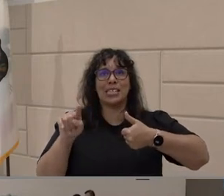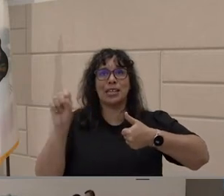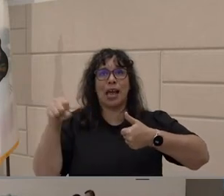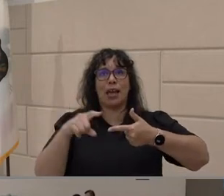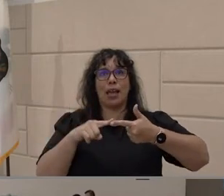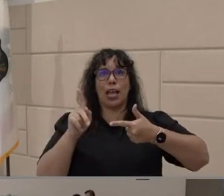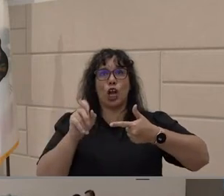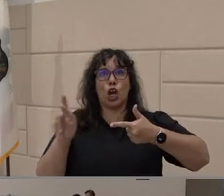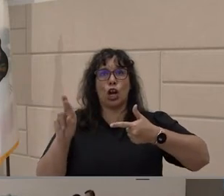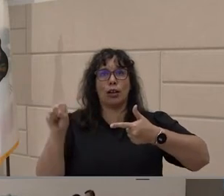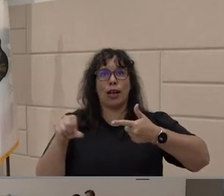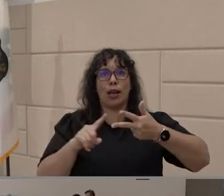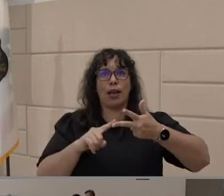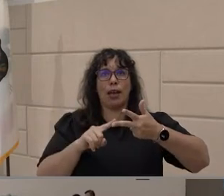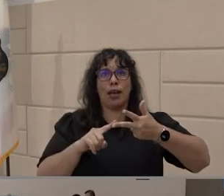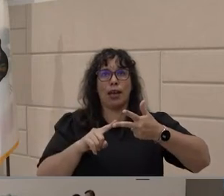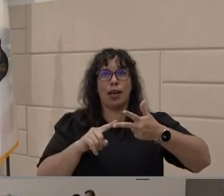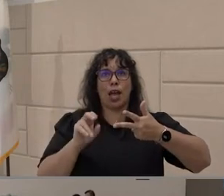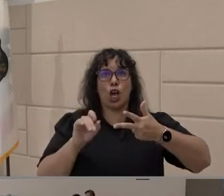ពេញចិត្តនឹងទទួល